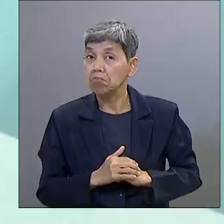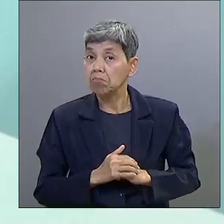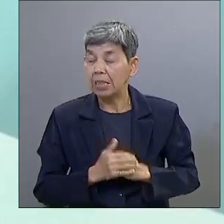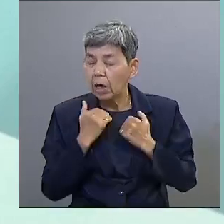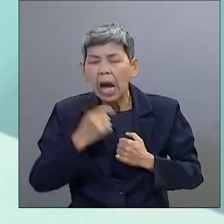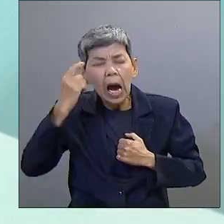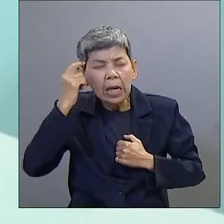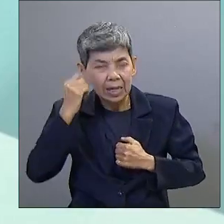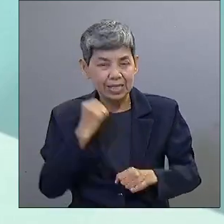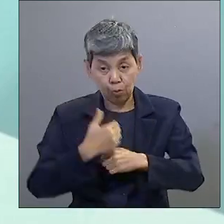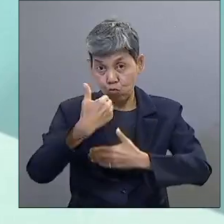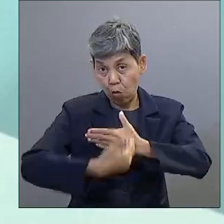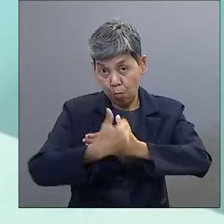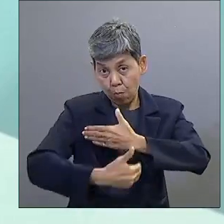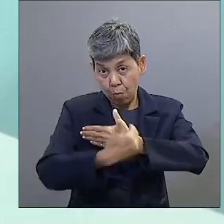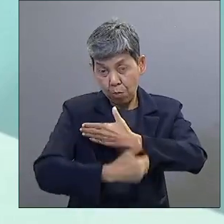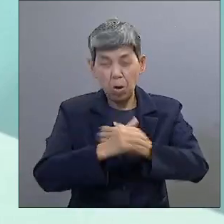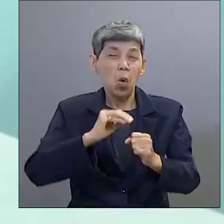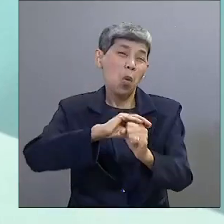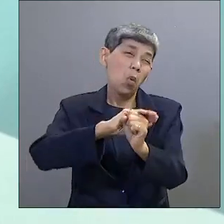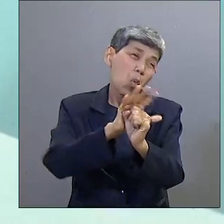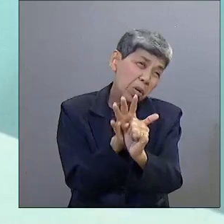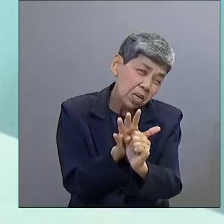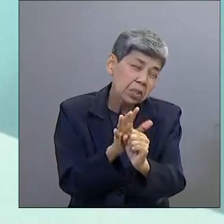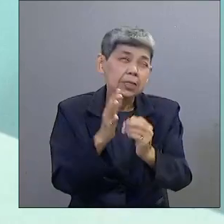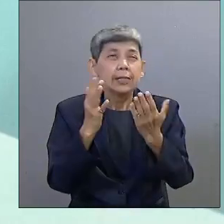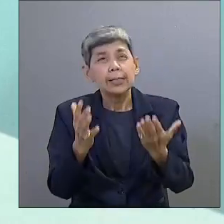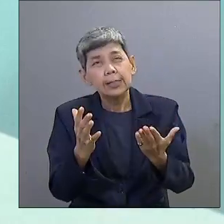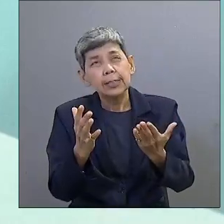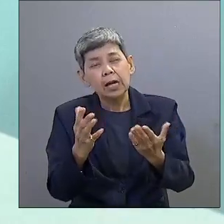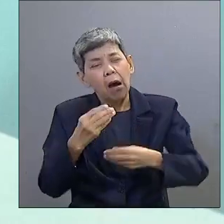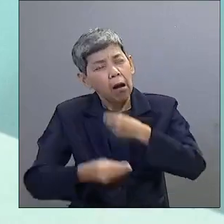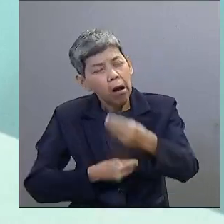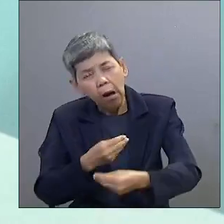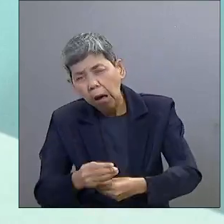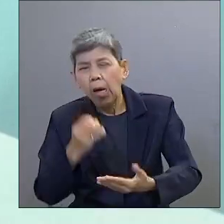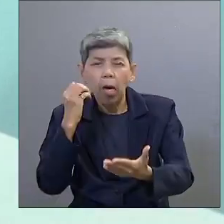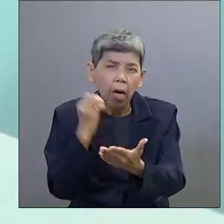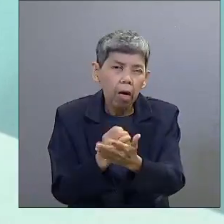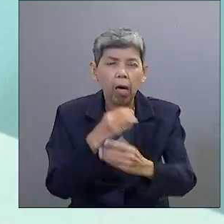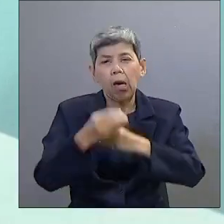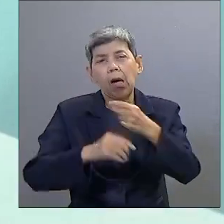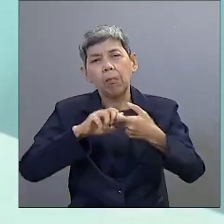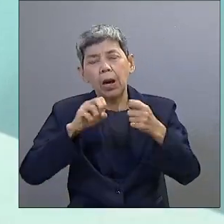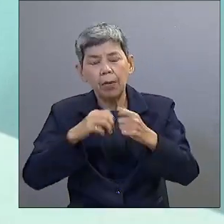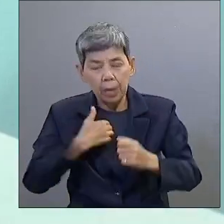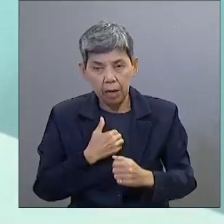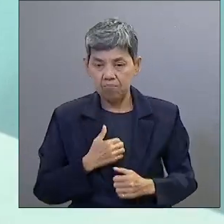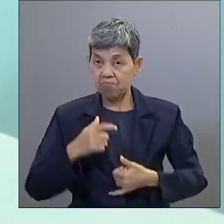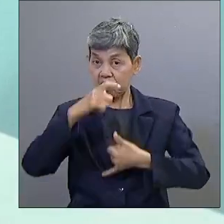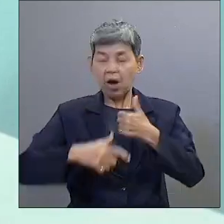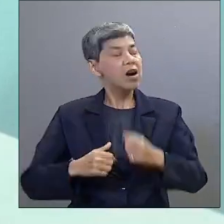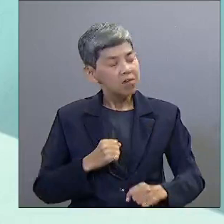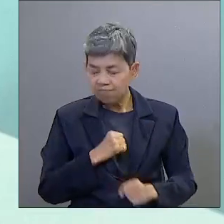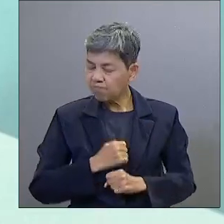ลองนึกดูระยะเวลาที่ผ่านมาช่วงโควิด19เอ่ยของอาจจะขายไม่ได้หรือจะอะไรก็แล้วแต่เจ้าของยัง